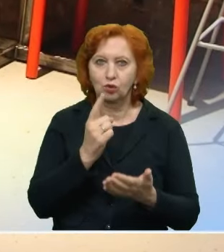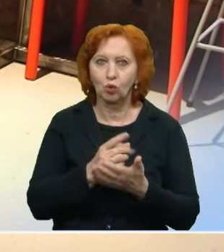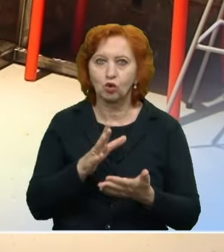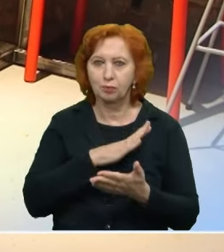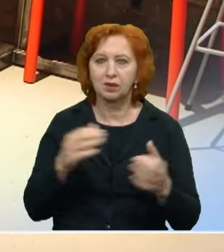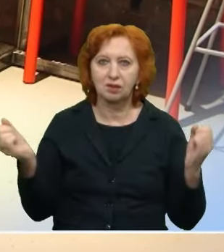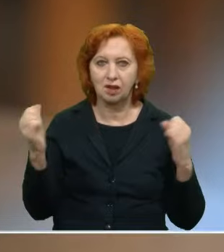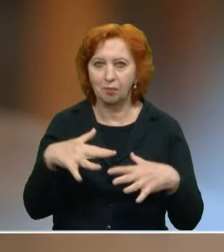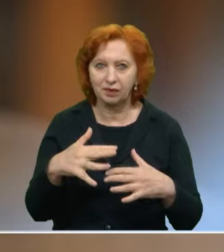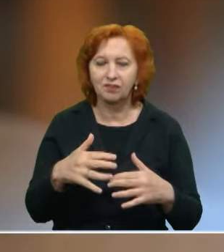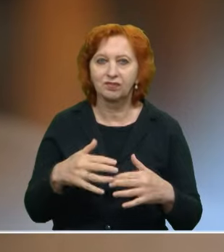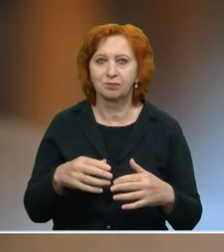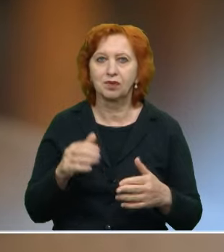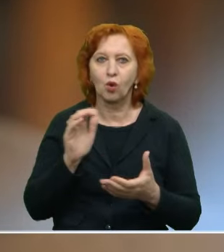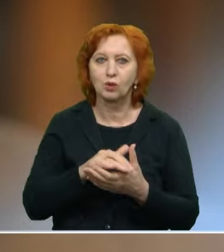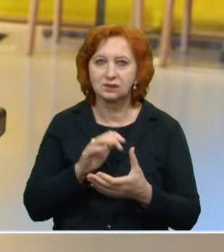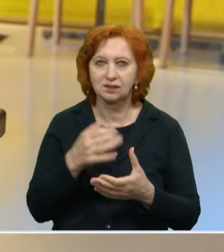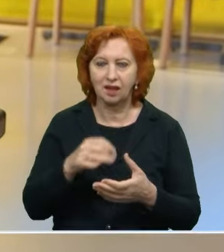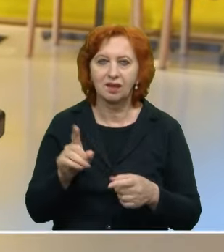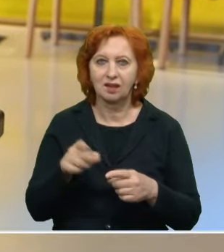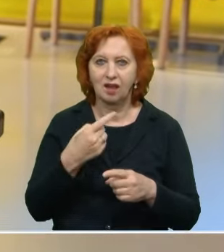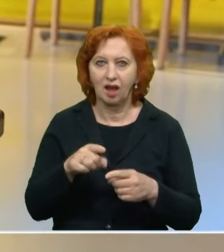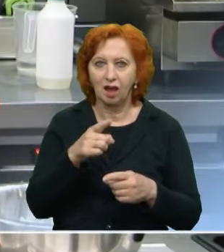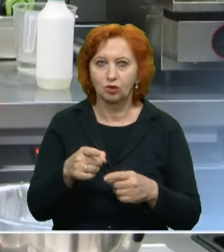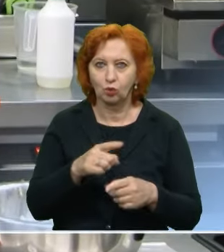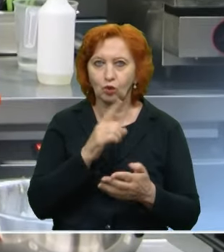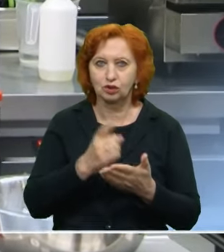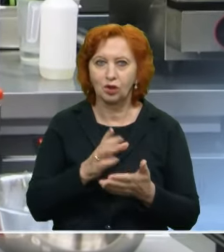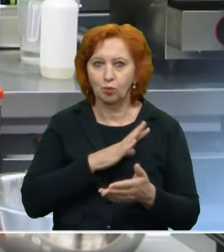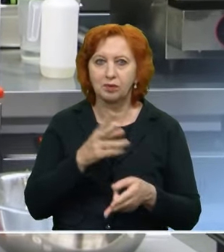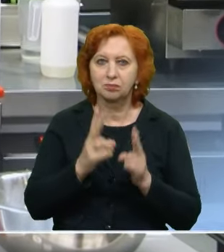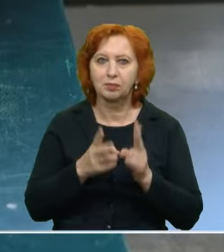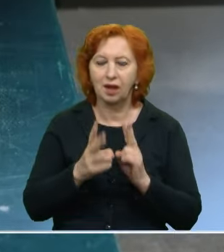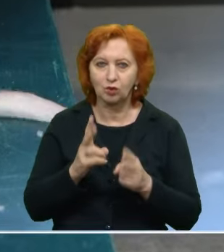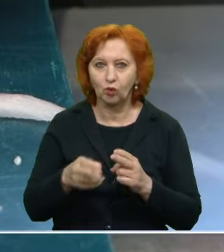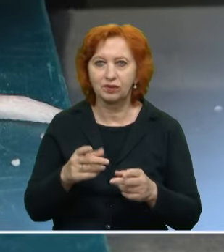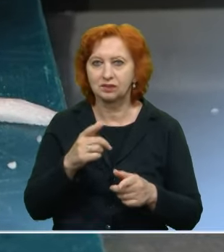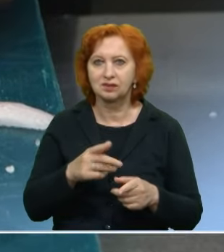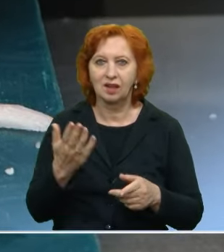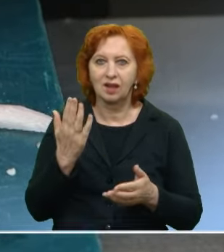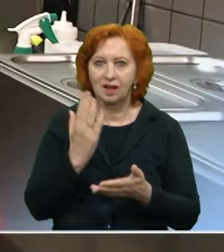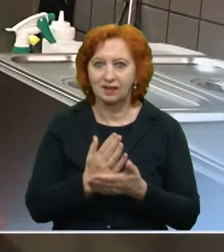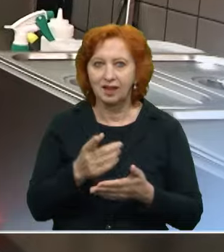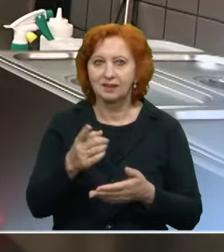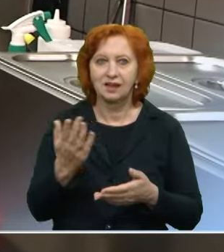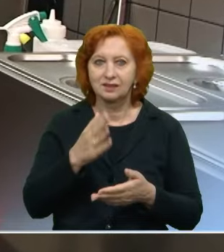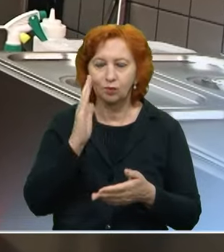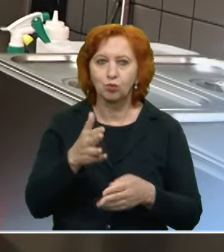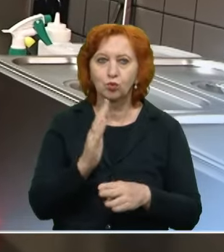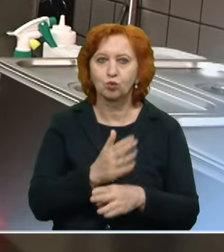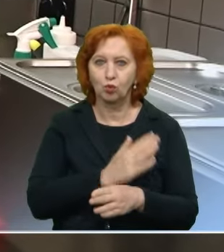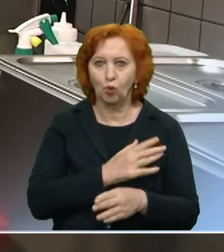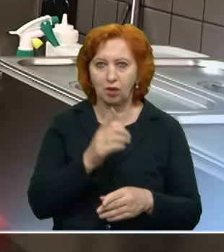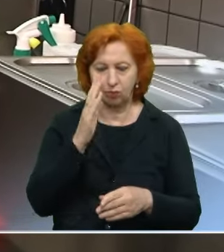наплыв гостей, который этот вертел быстренько-быстренько пожарится и съестся. Если он долго будет стоять, то, конечно, это будет